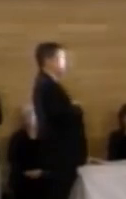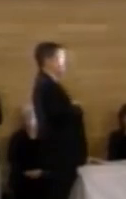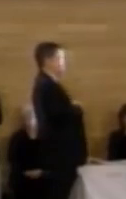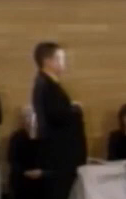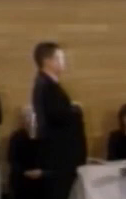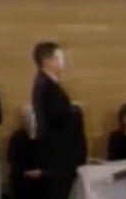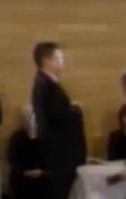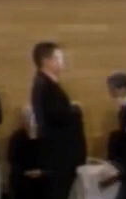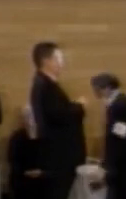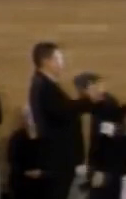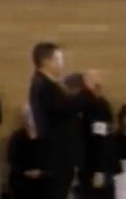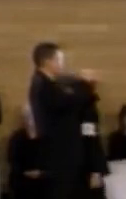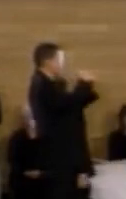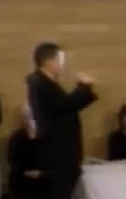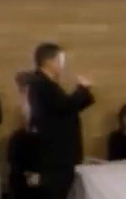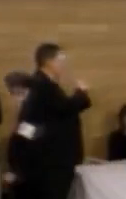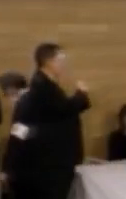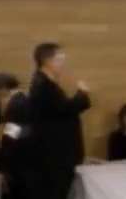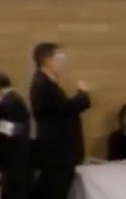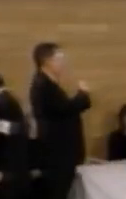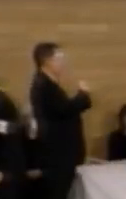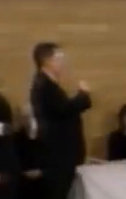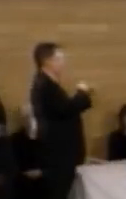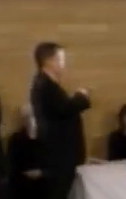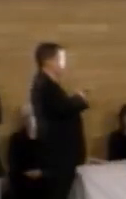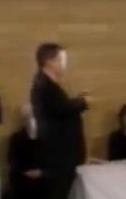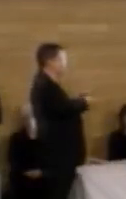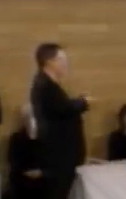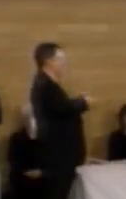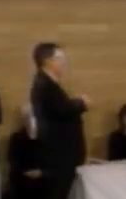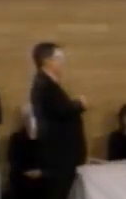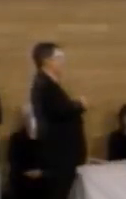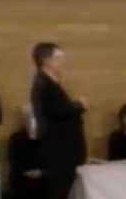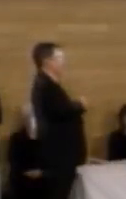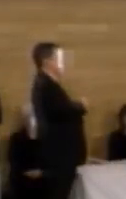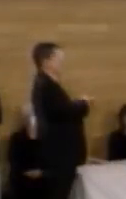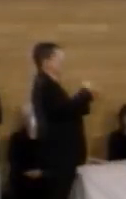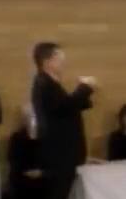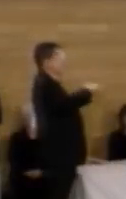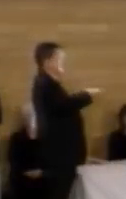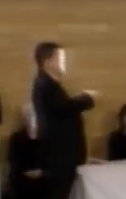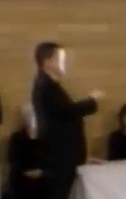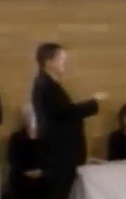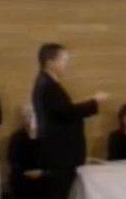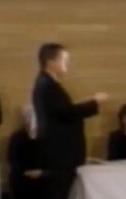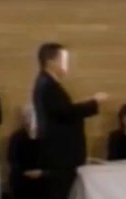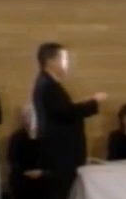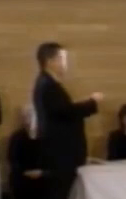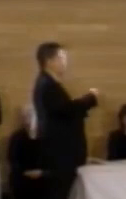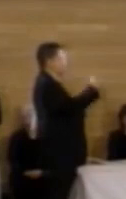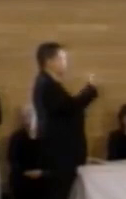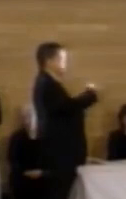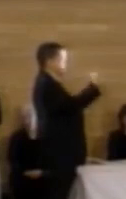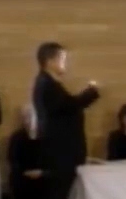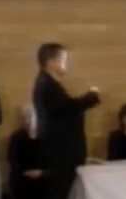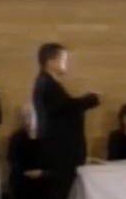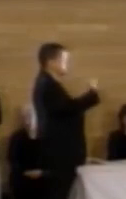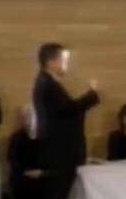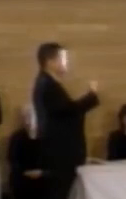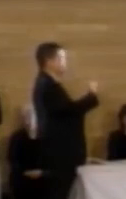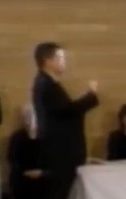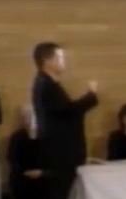無情な津波は今もなお1110人の方々を行方不明にしたまま